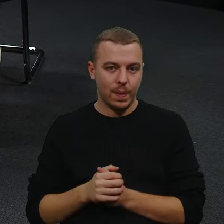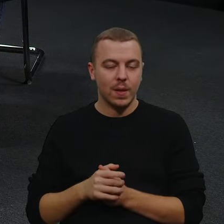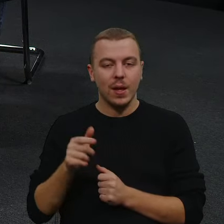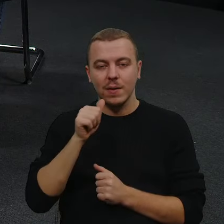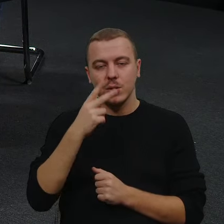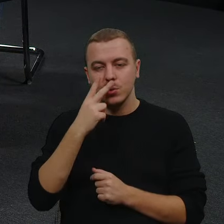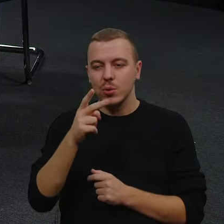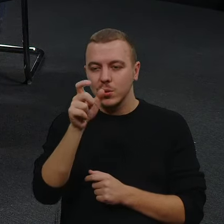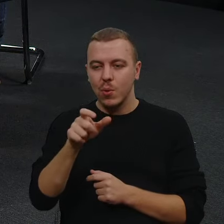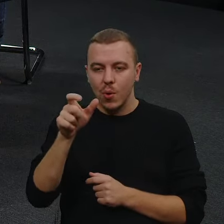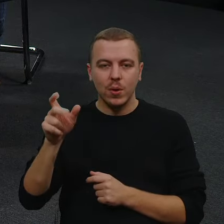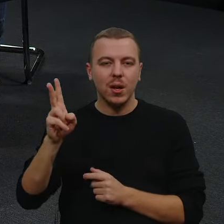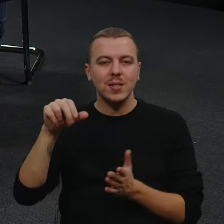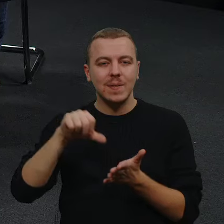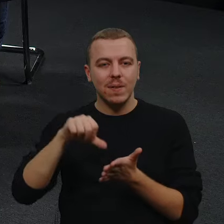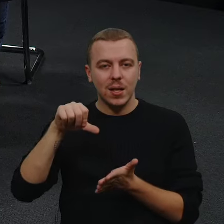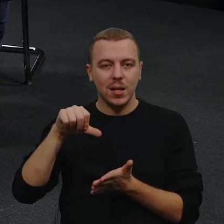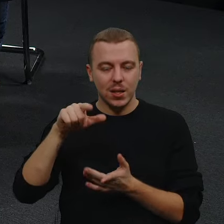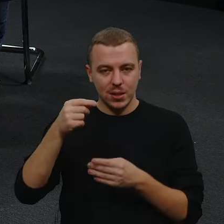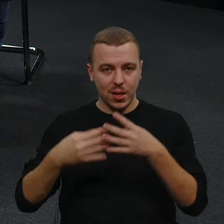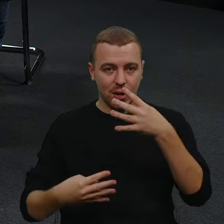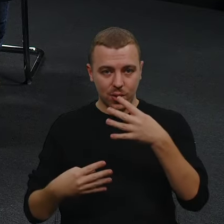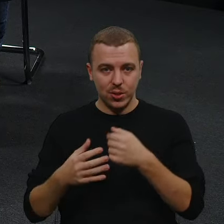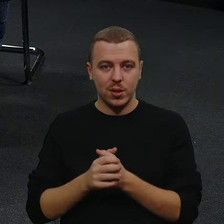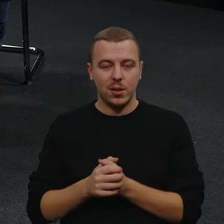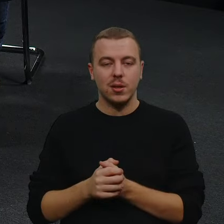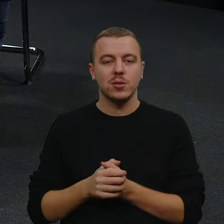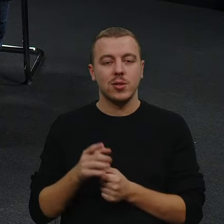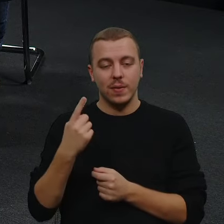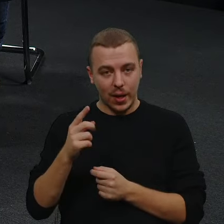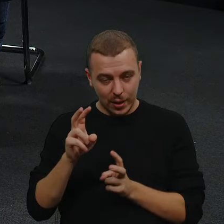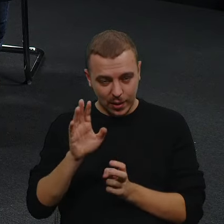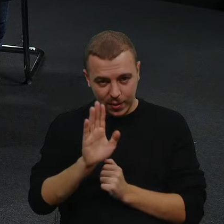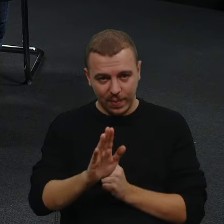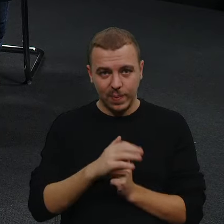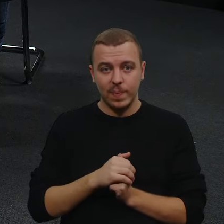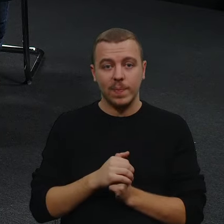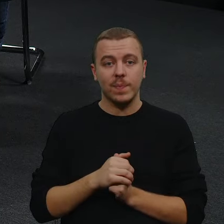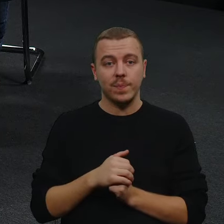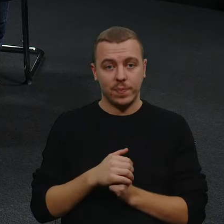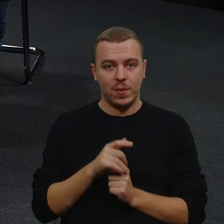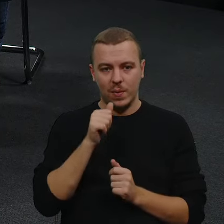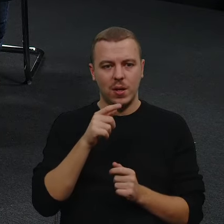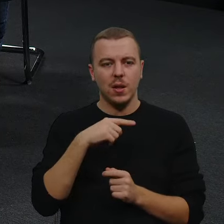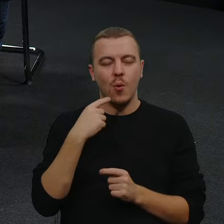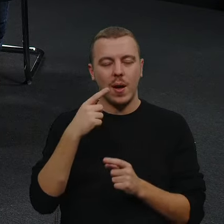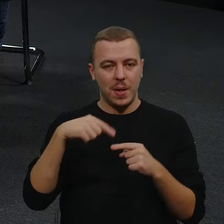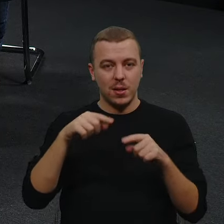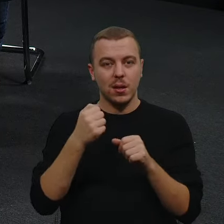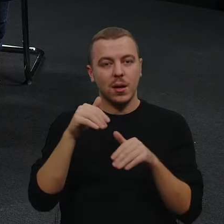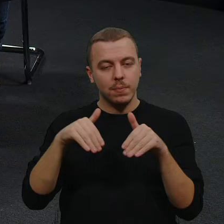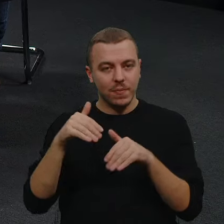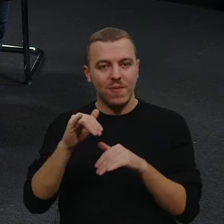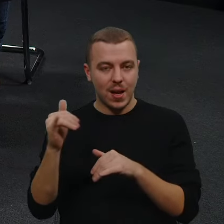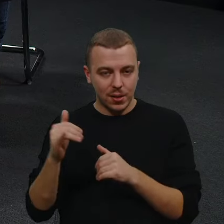žiūri į asmenis, kurie dalyvauja tame sąraše. Tai yra vienas dalykas, kada jiem reikia vienmandatį apygardoje vertinti tam tikrus